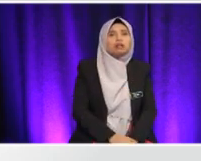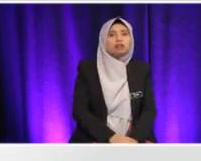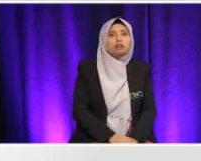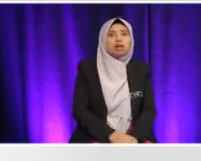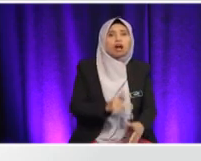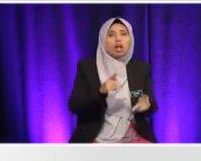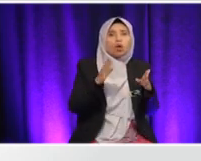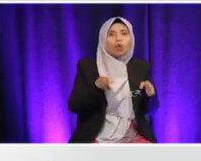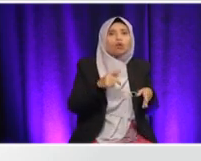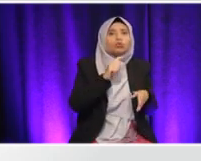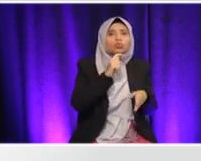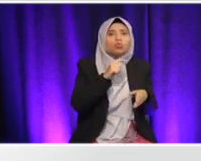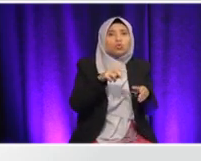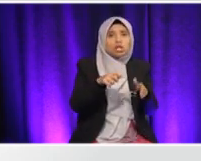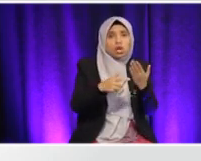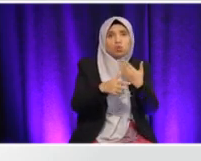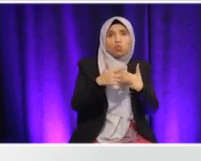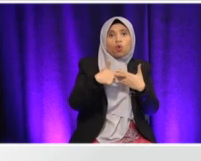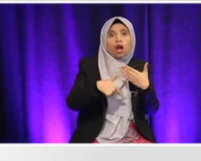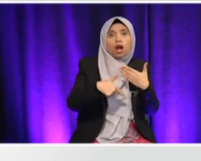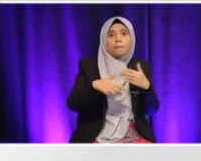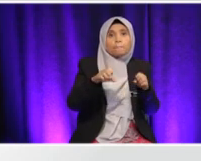apa yang perlu kita lakukan